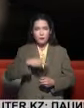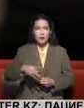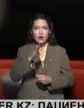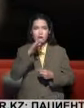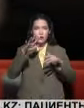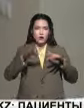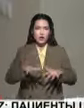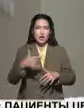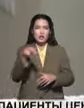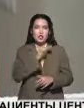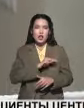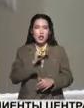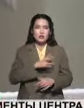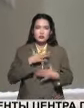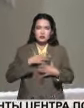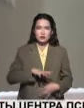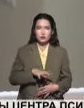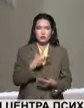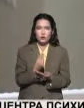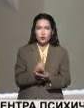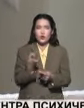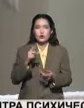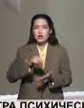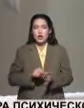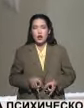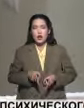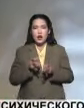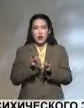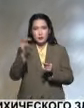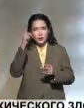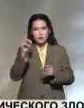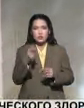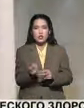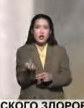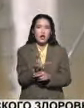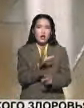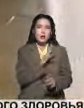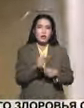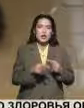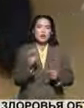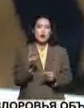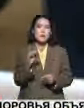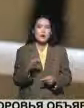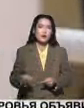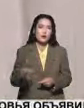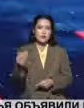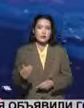момент происшествия их коллега не находился на службе. Что касается подозреваемого, то известно, что он прибыл из Жамбылской